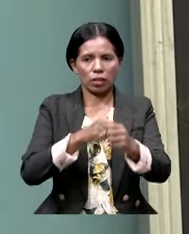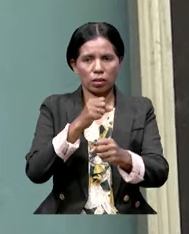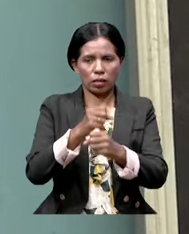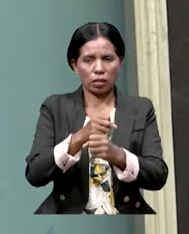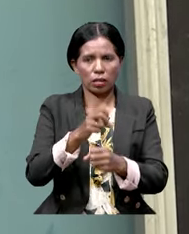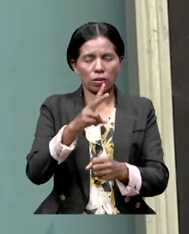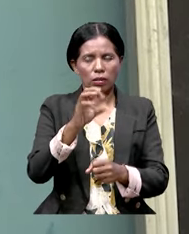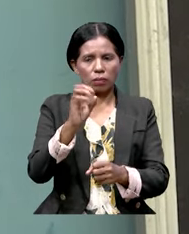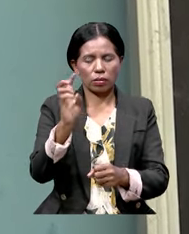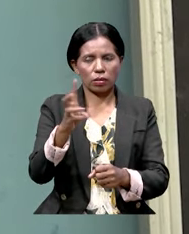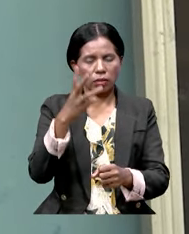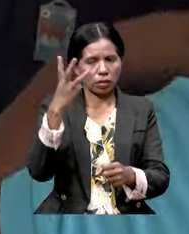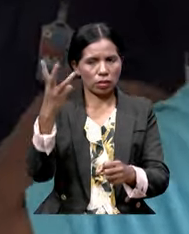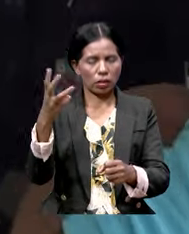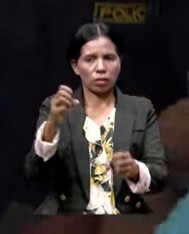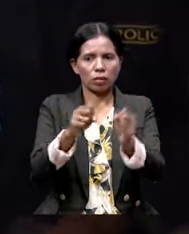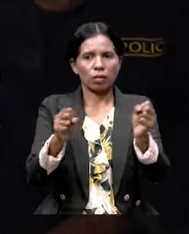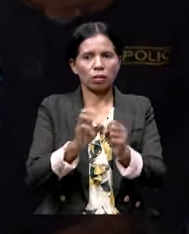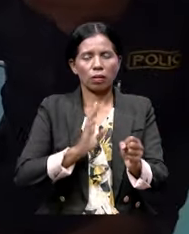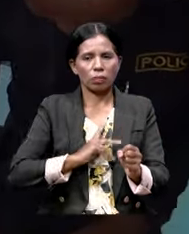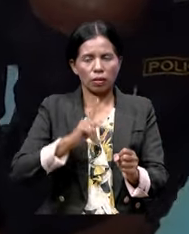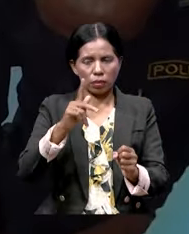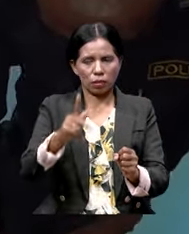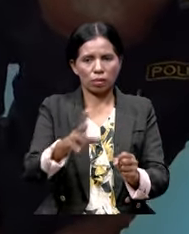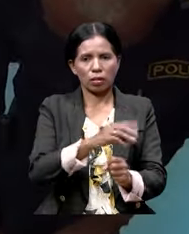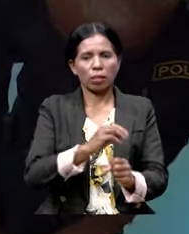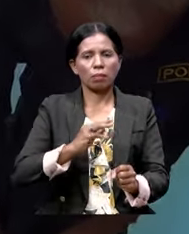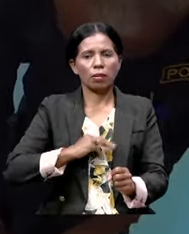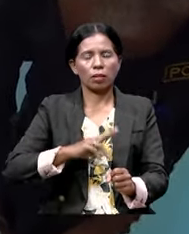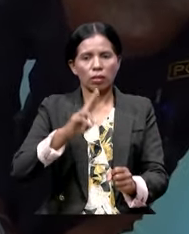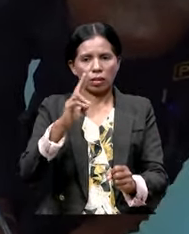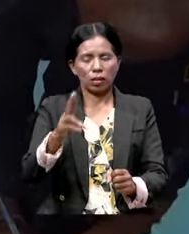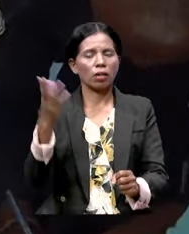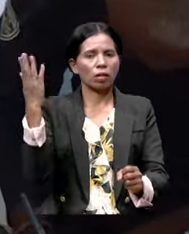sanulu resinen inklui suku Bebonuk Madohi no manlewana